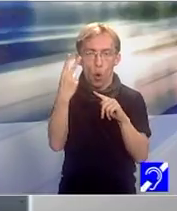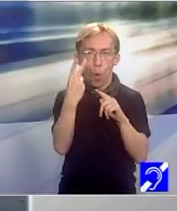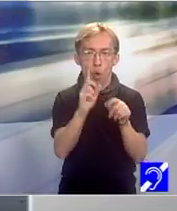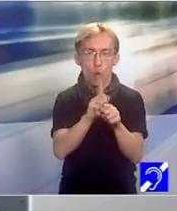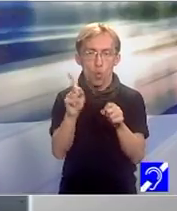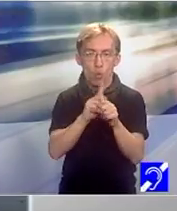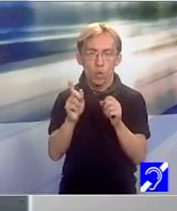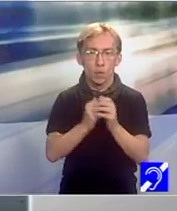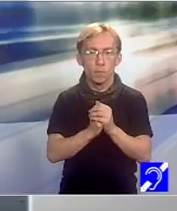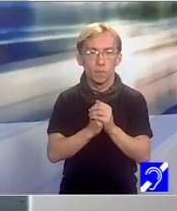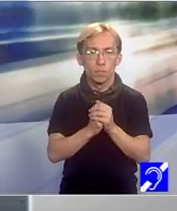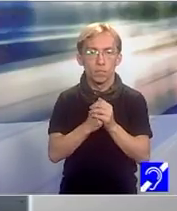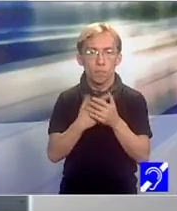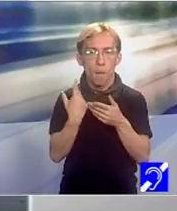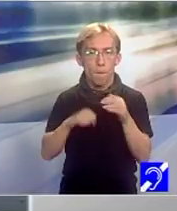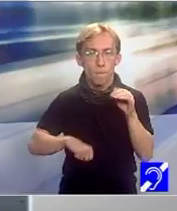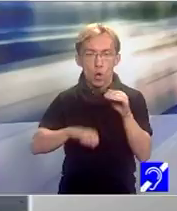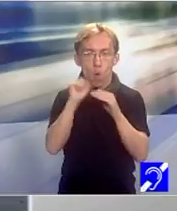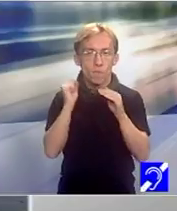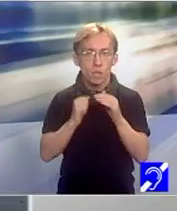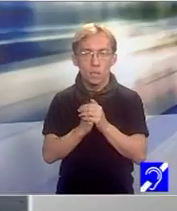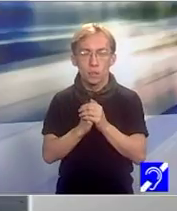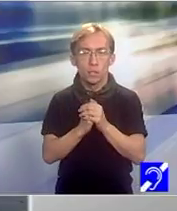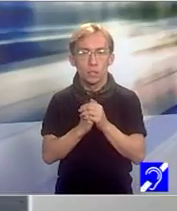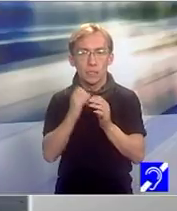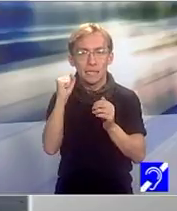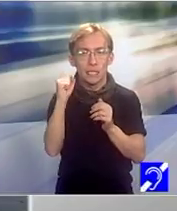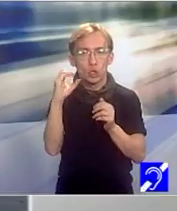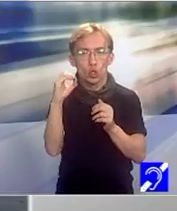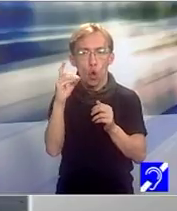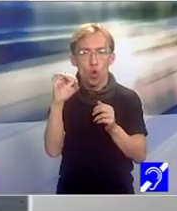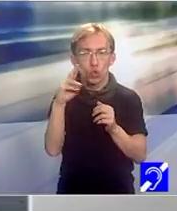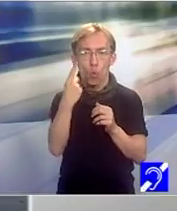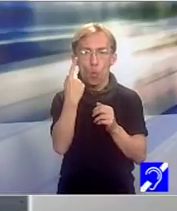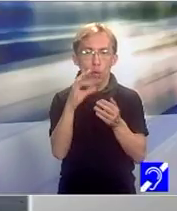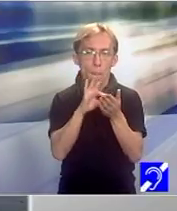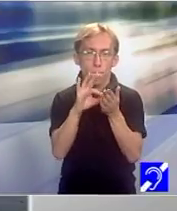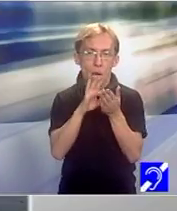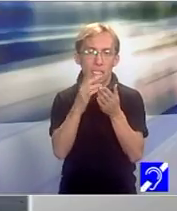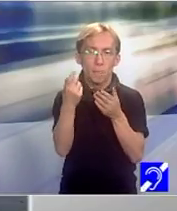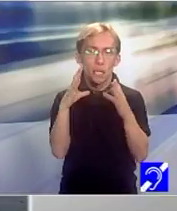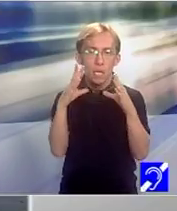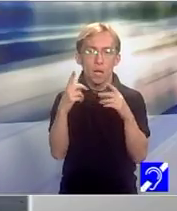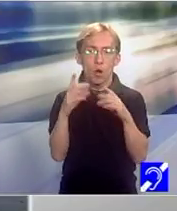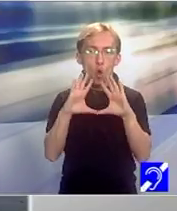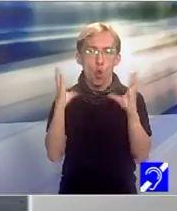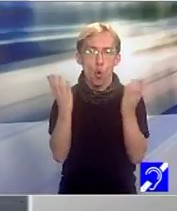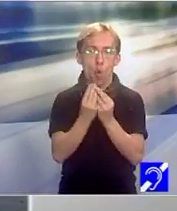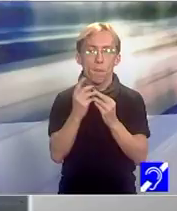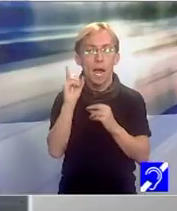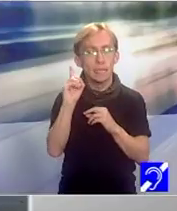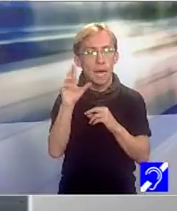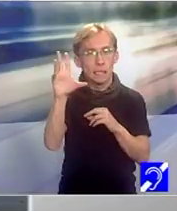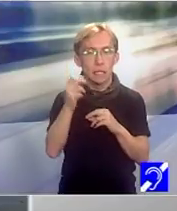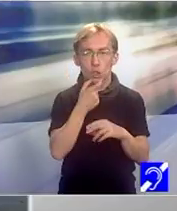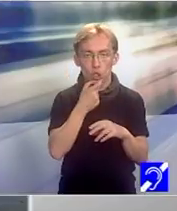lucruri. Bineînțeles că m-am lovit de cromoglicatul de sodiu, singurul medicament din lume dat de 30 de ani în mastocitoză,